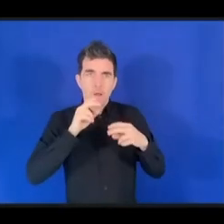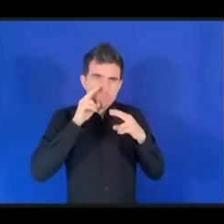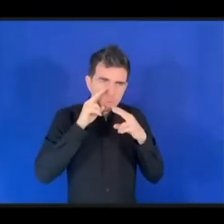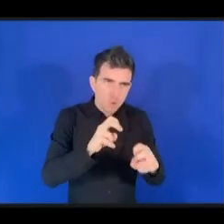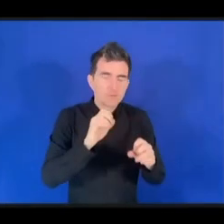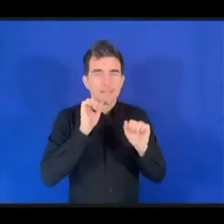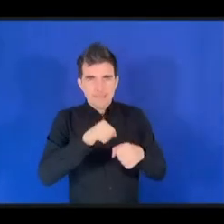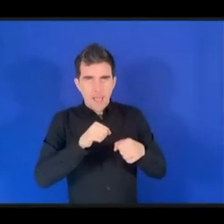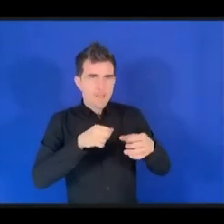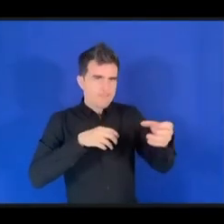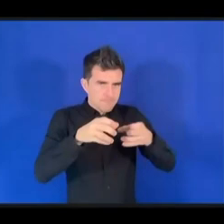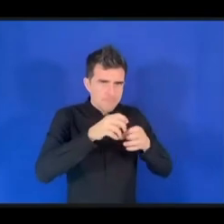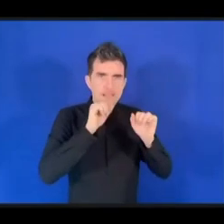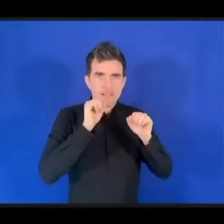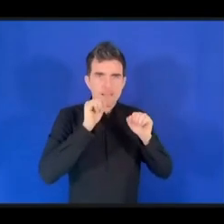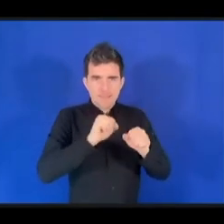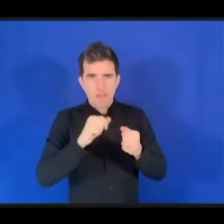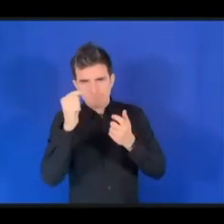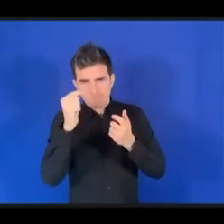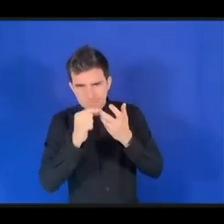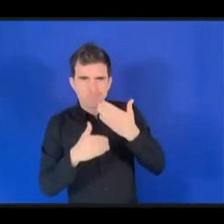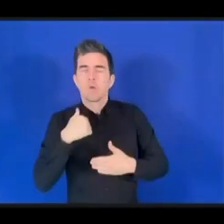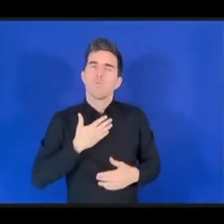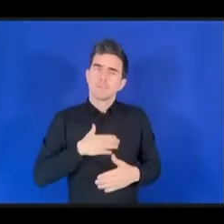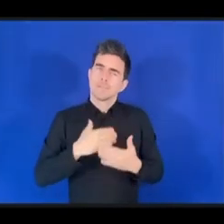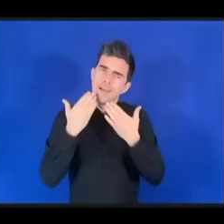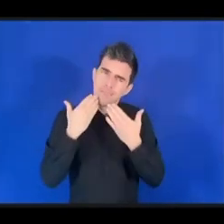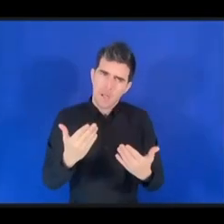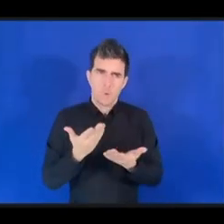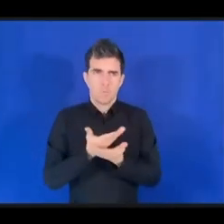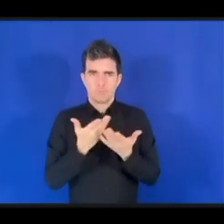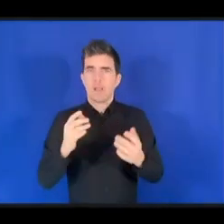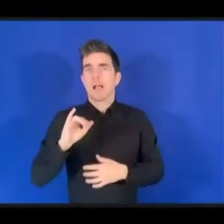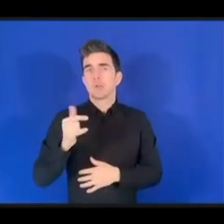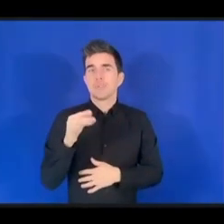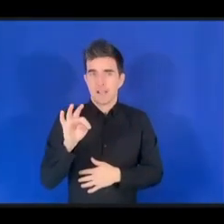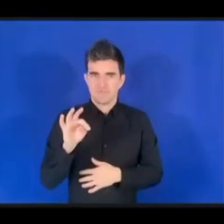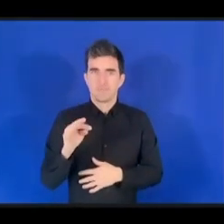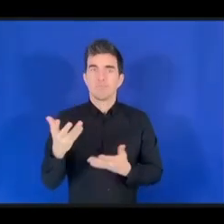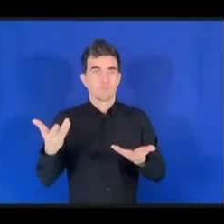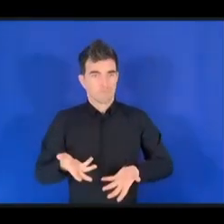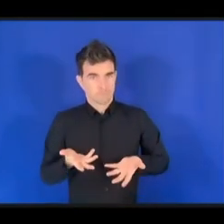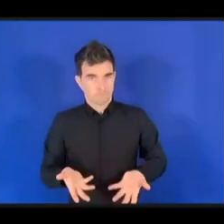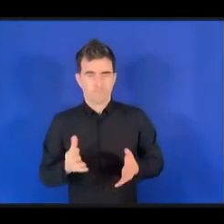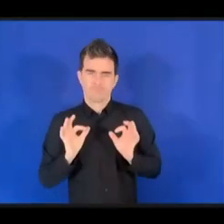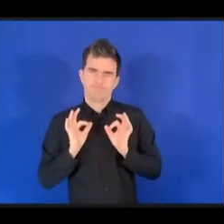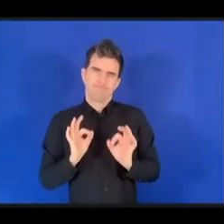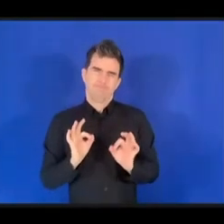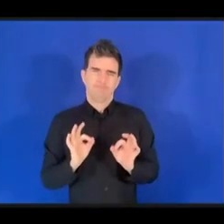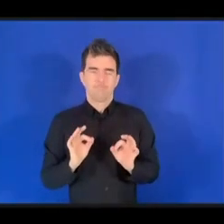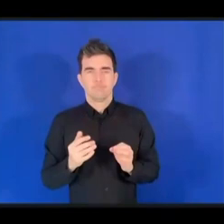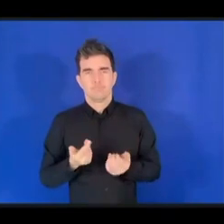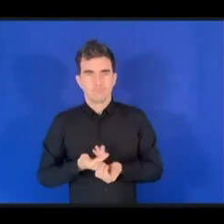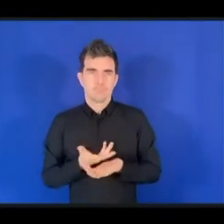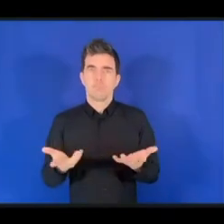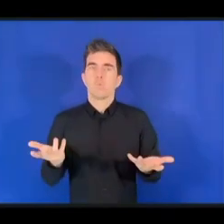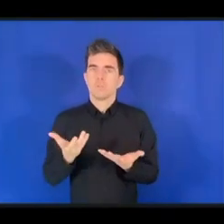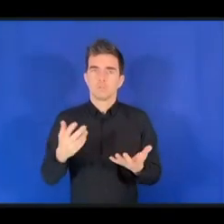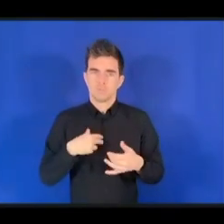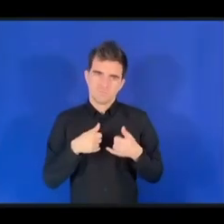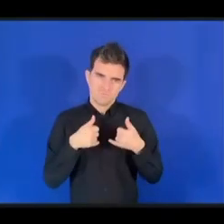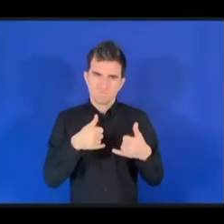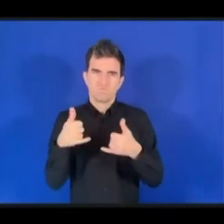てえigfの様には最近素晴らしいえ貢献をいただきまして感謝を申し上げ